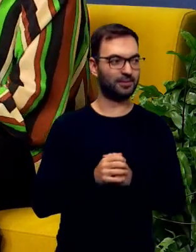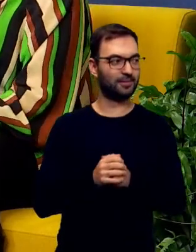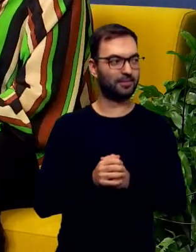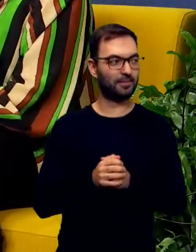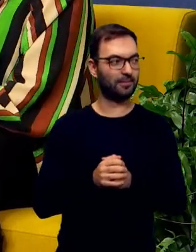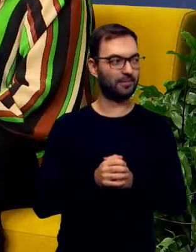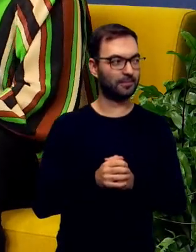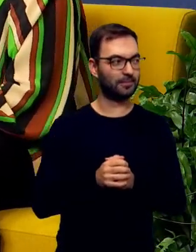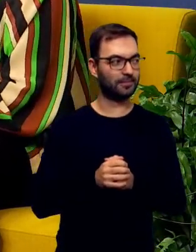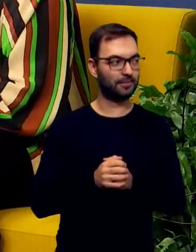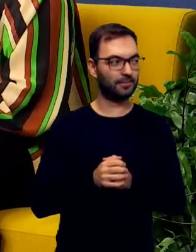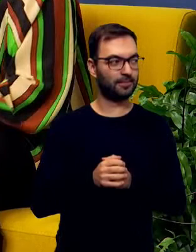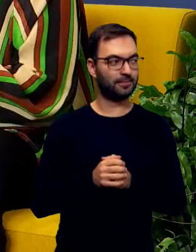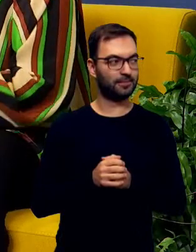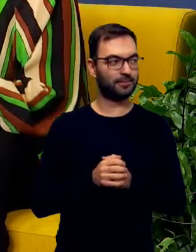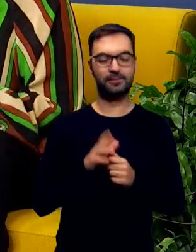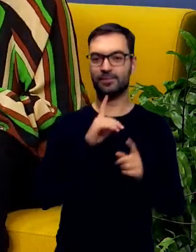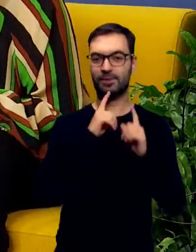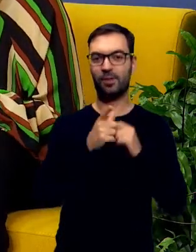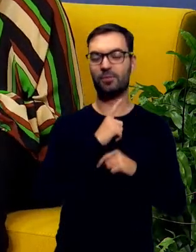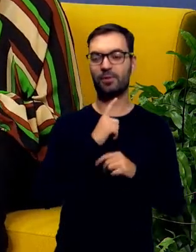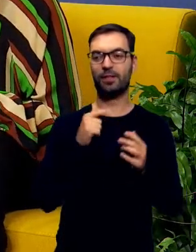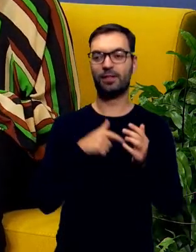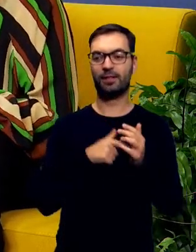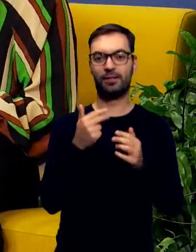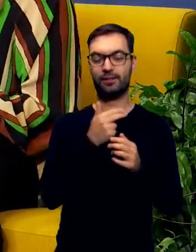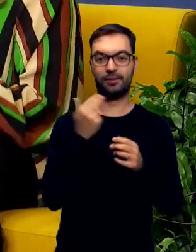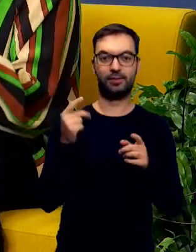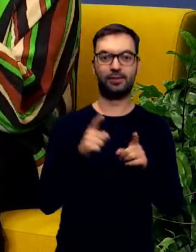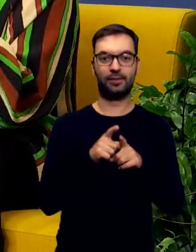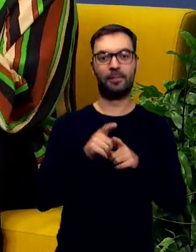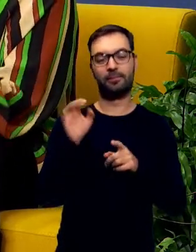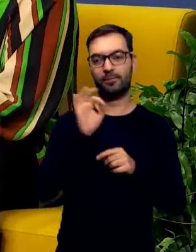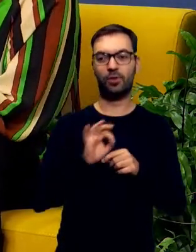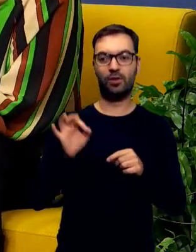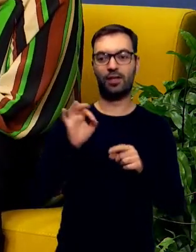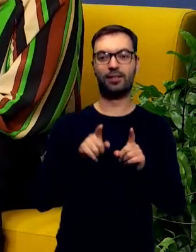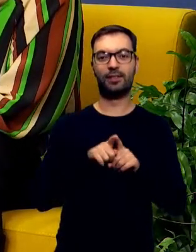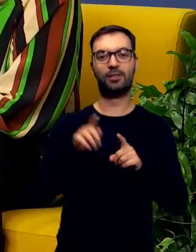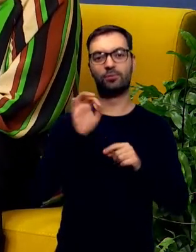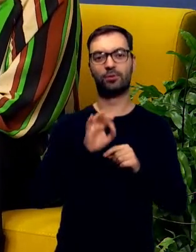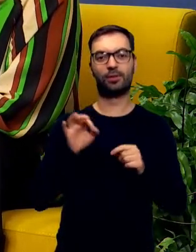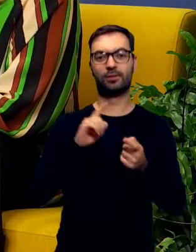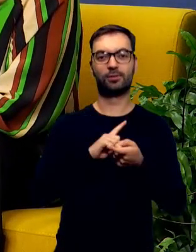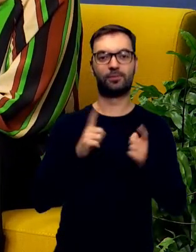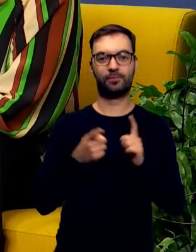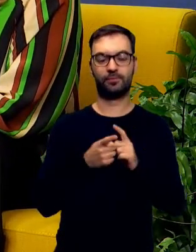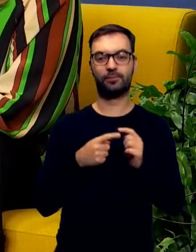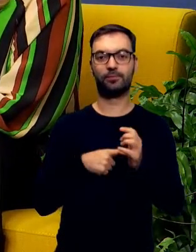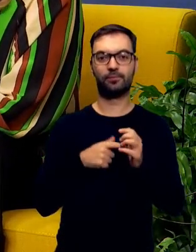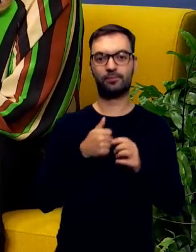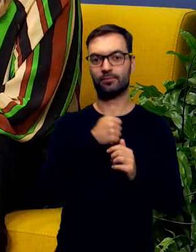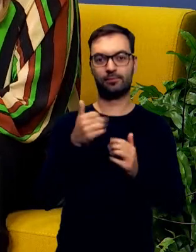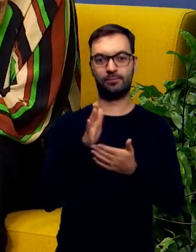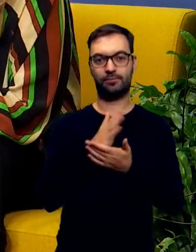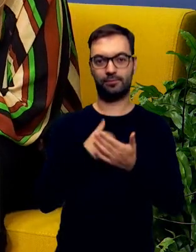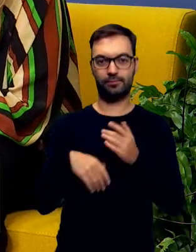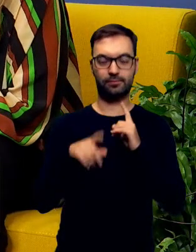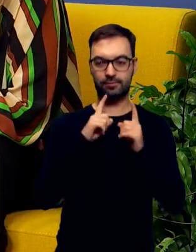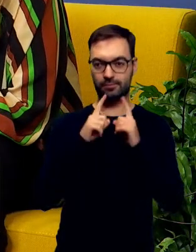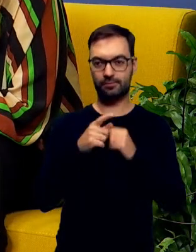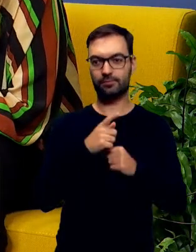wydawało. Przepraszam. Znaczy, rozmawialiśmy na temat tego, bo też przy okazji spotkań w związku z pierwszym tomem,